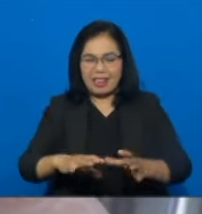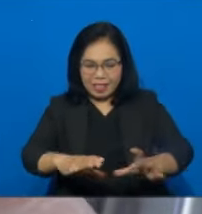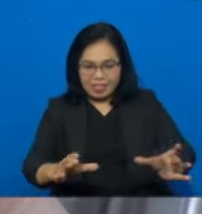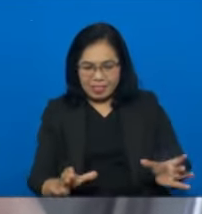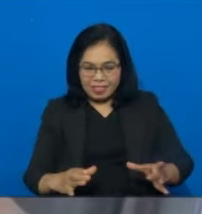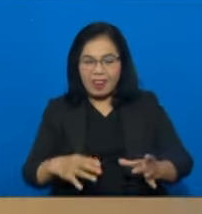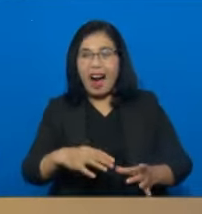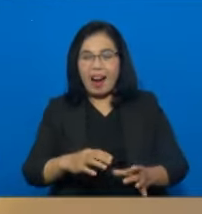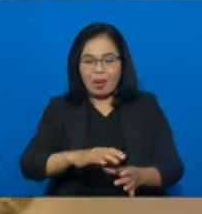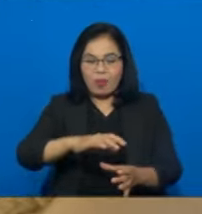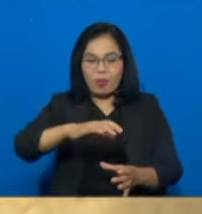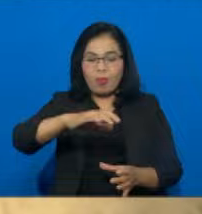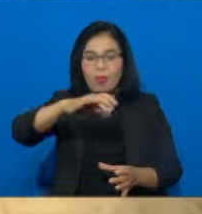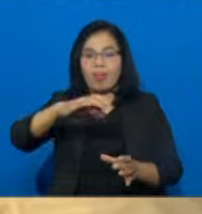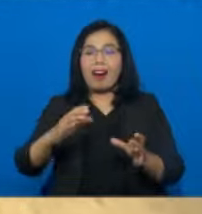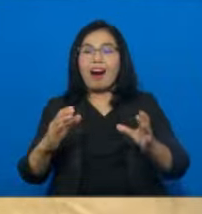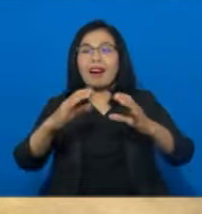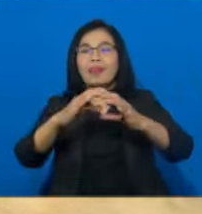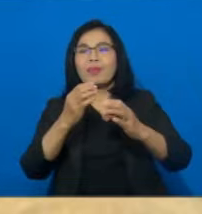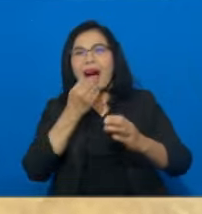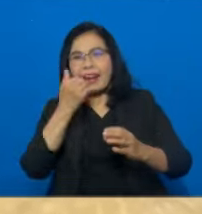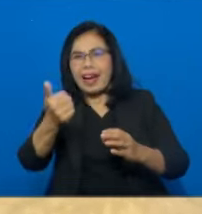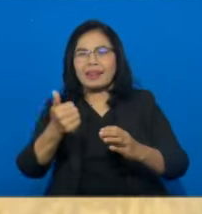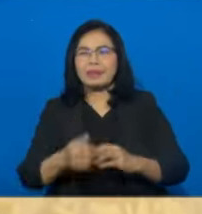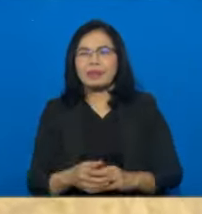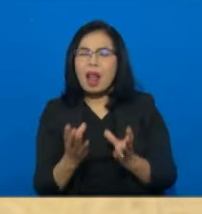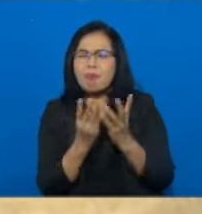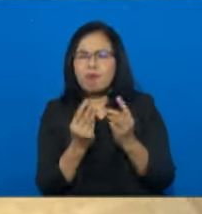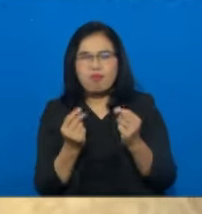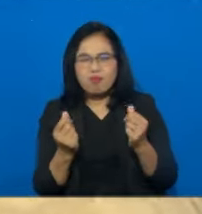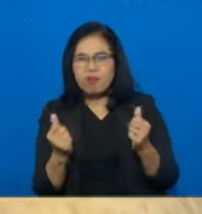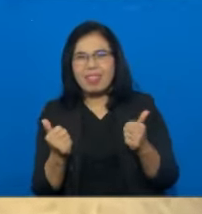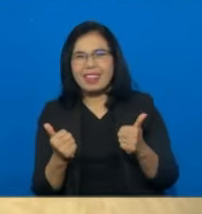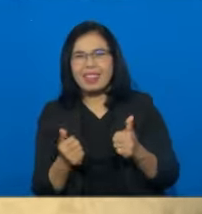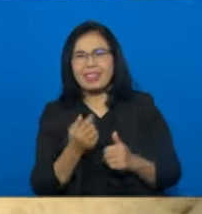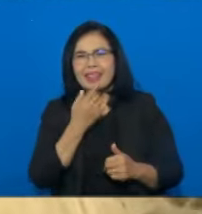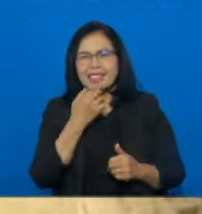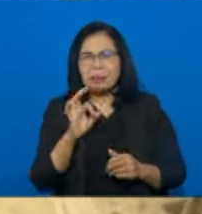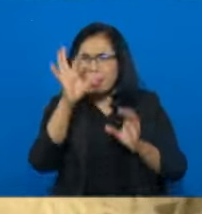serut. Dan uniknya lagi, tekstur es serut ini sangat lembut hingga mirip salju.